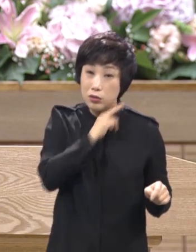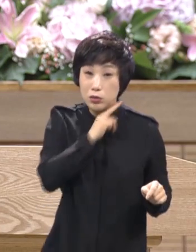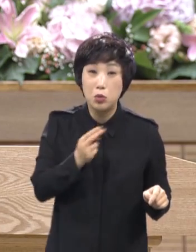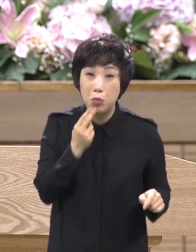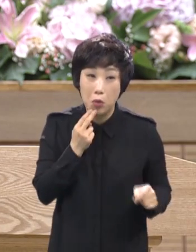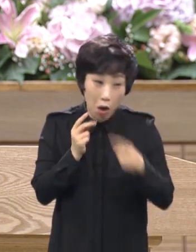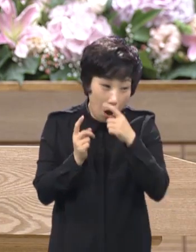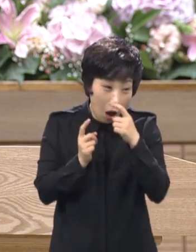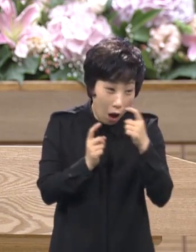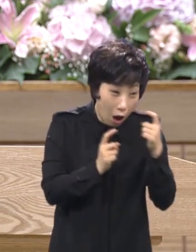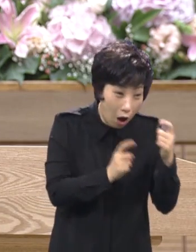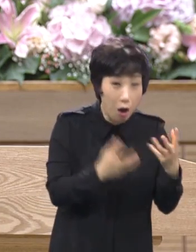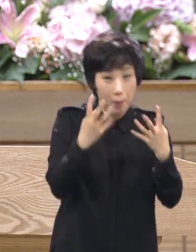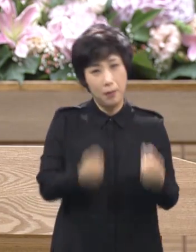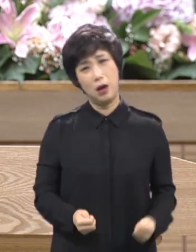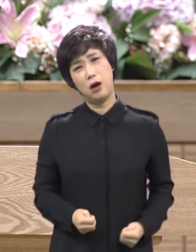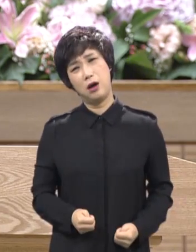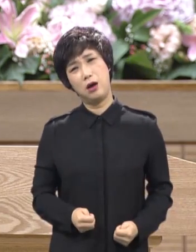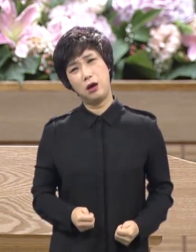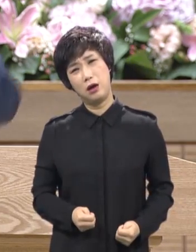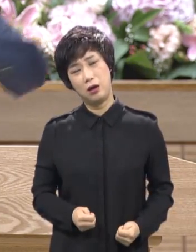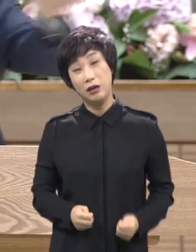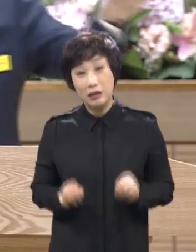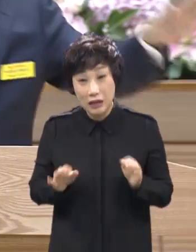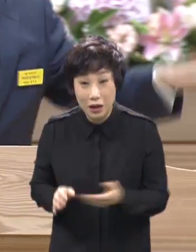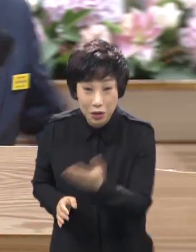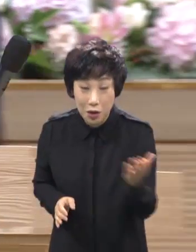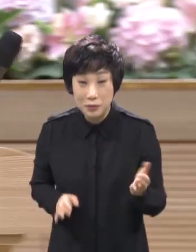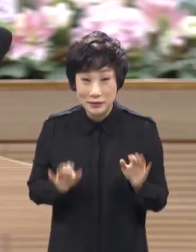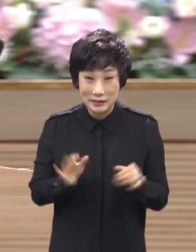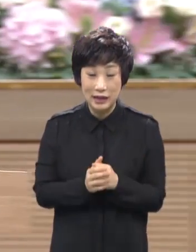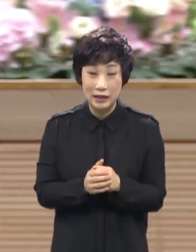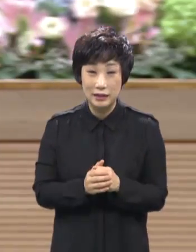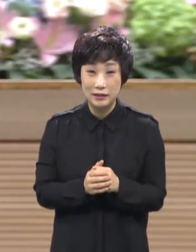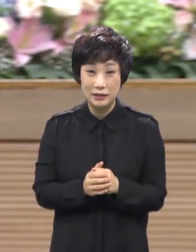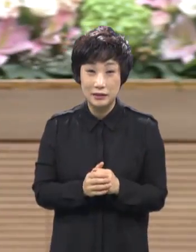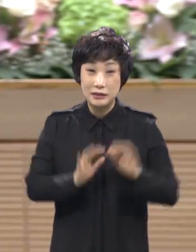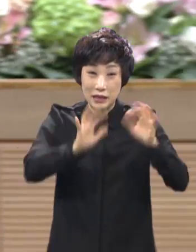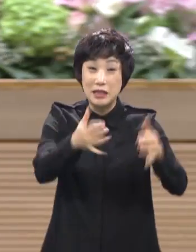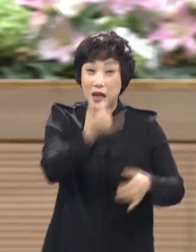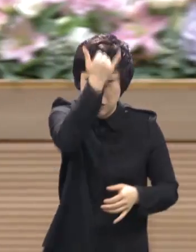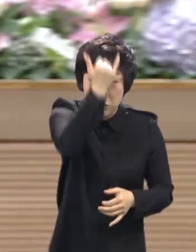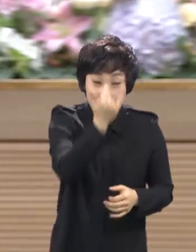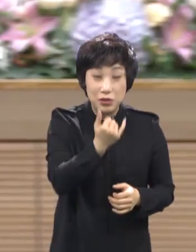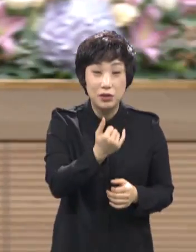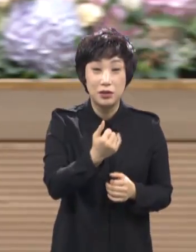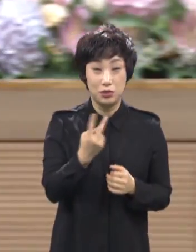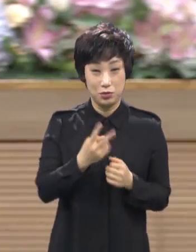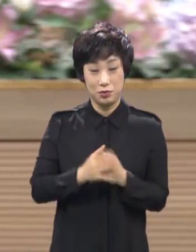미혹당하는 사람들 천만수. 자, 우리 세상의 윤리도덕과